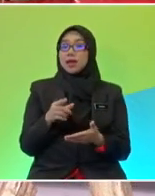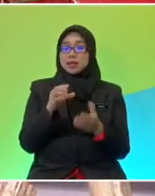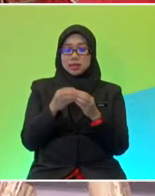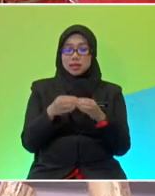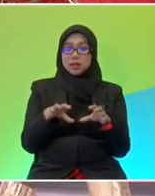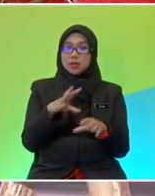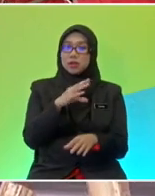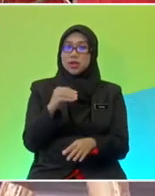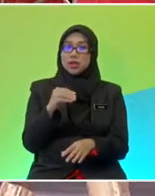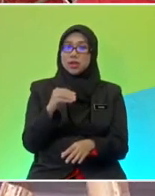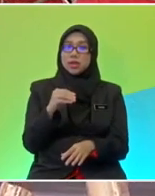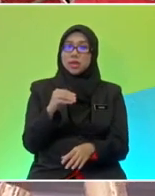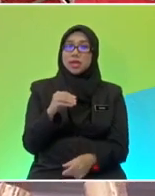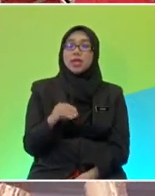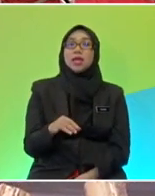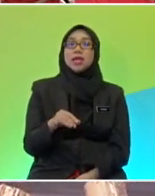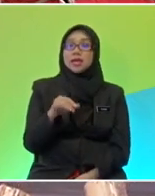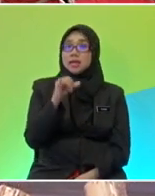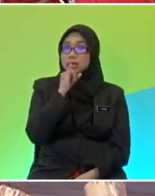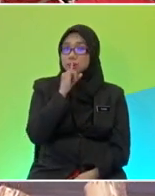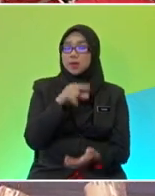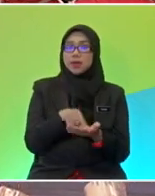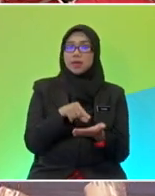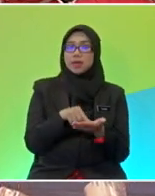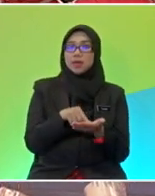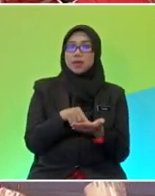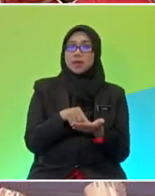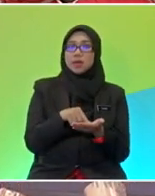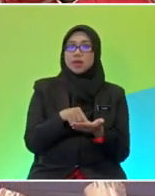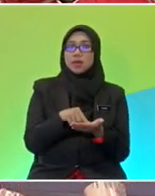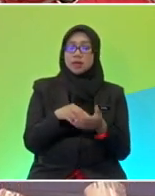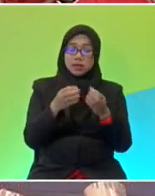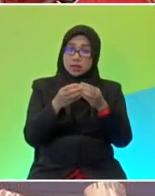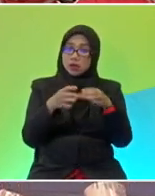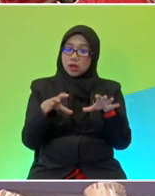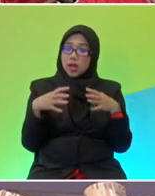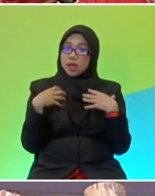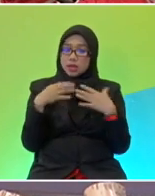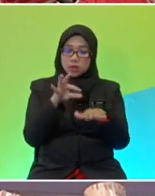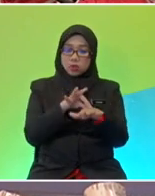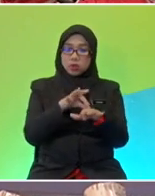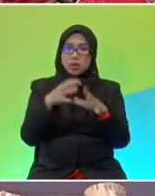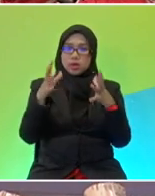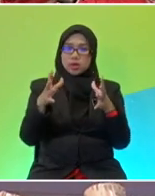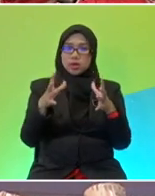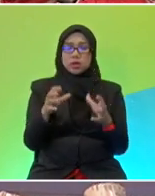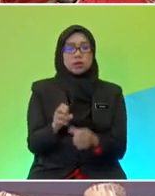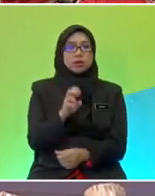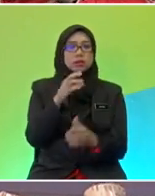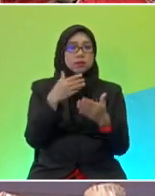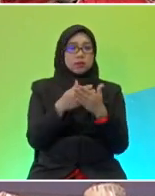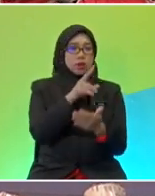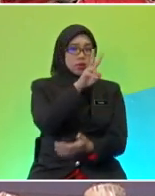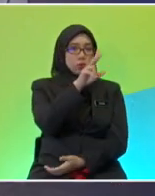di sini ada kulit keras untuk lindungi embrio Cikgu dan telur akan mengambil masa 21 hari